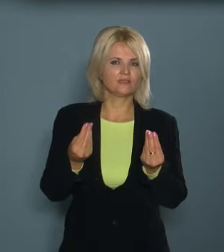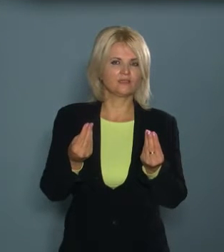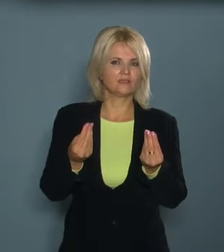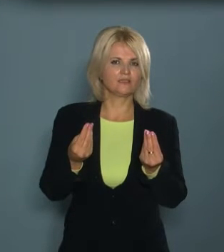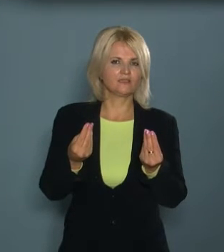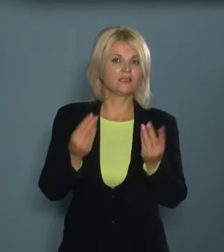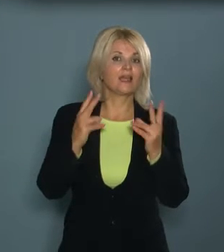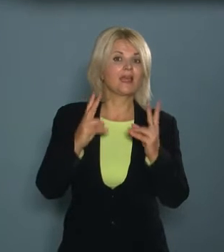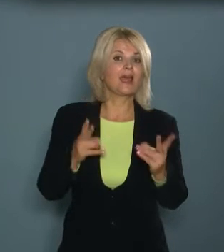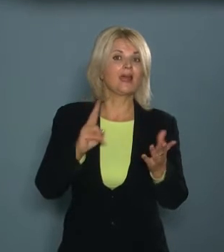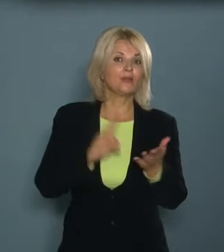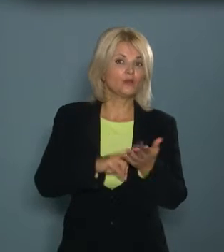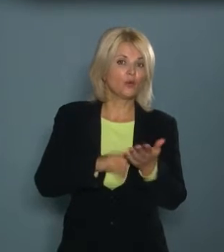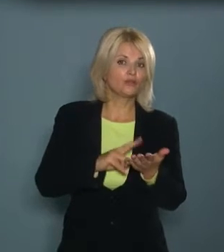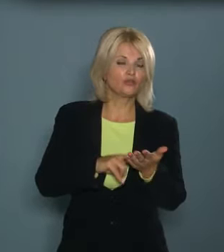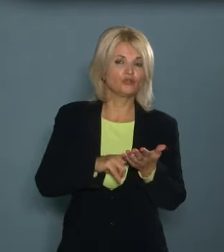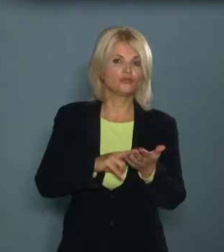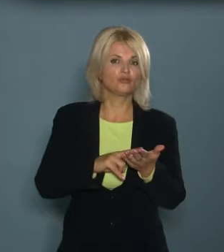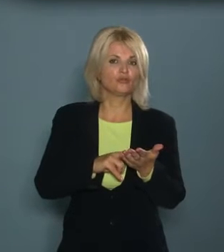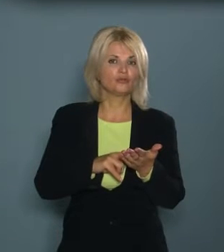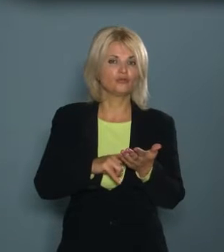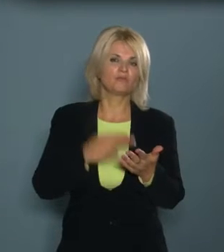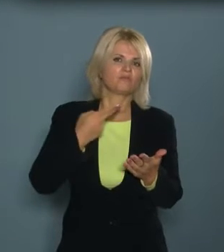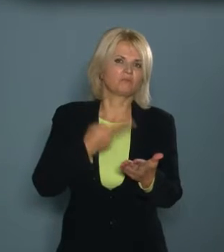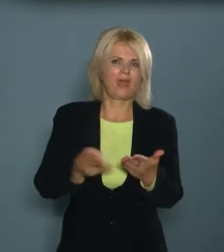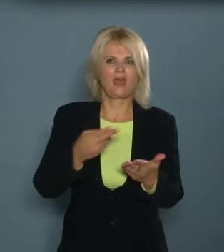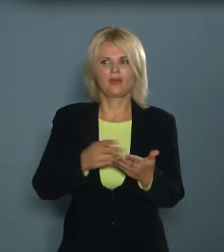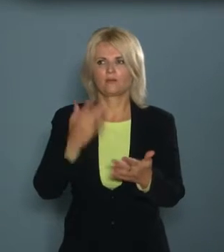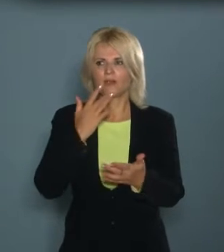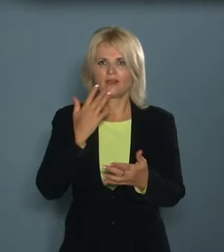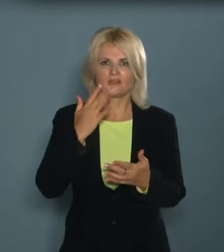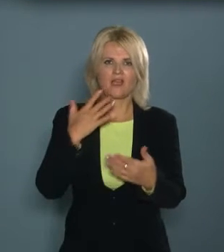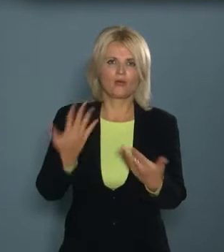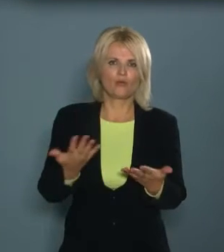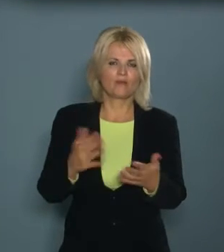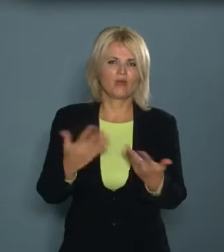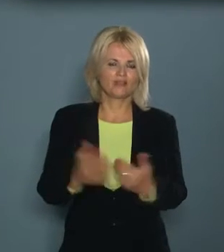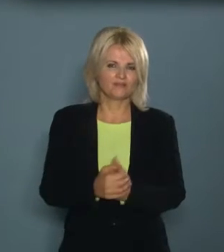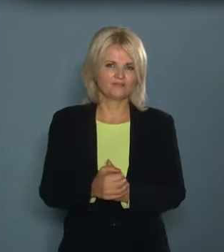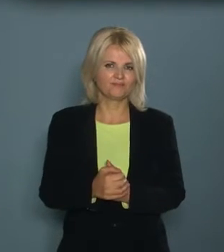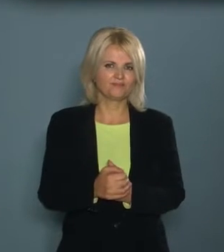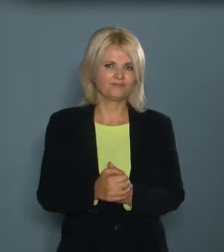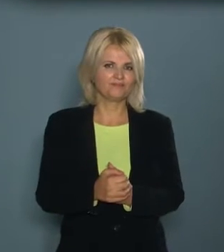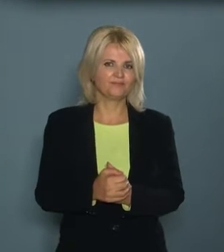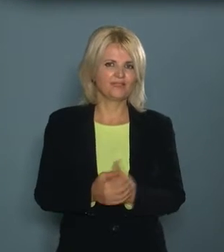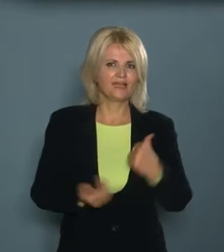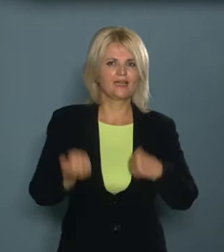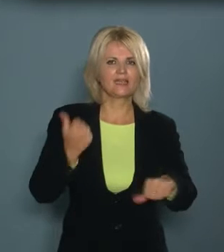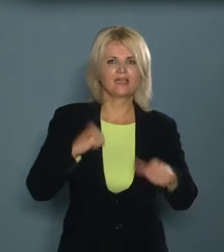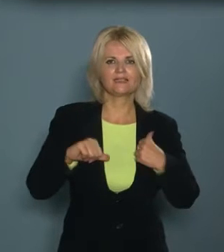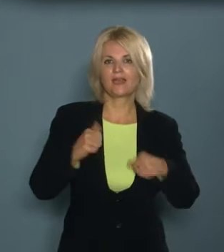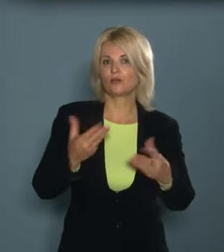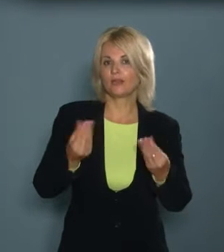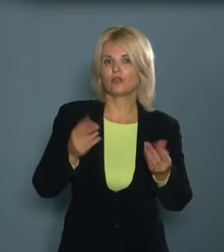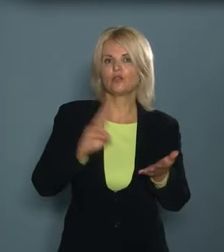kell nyúlnia, tehát adott esetben, hogy perbe megy, vagy olyan kvázi kényszerítő eszközt